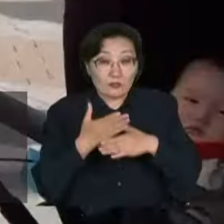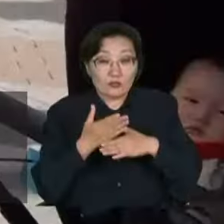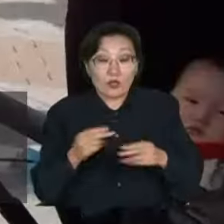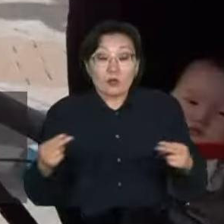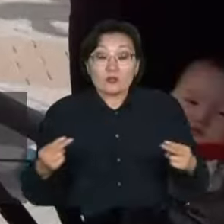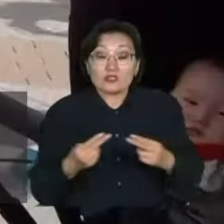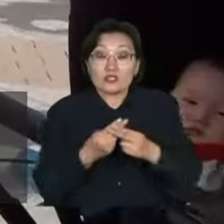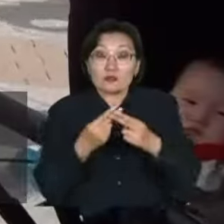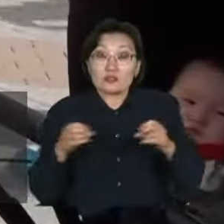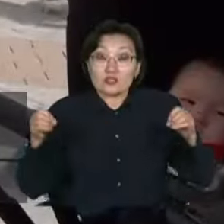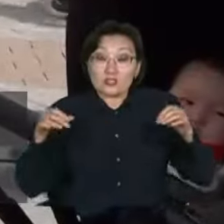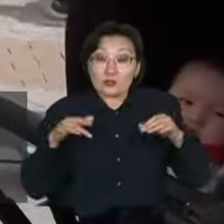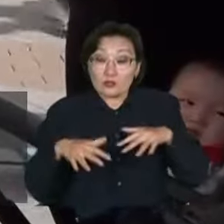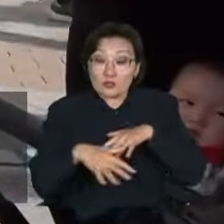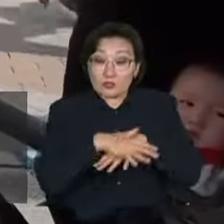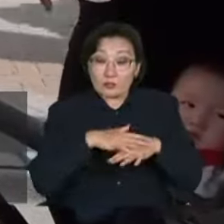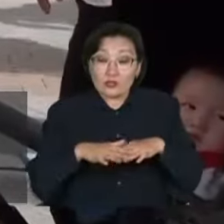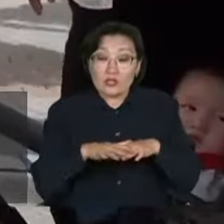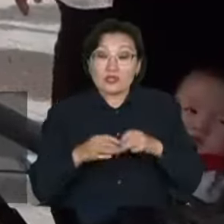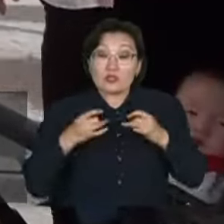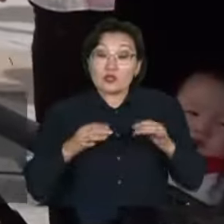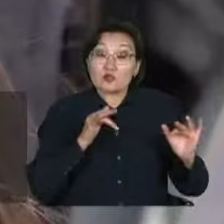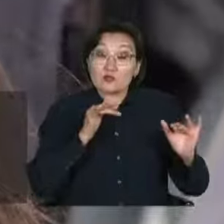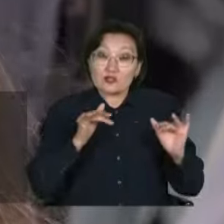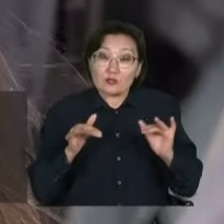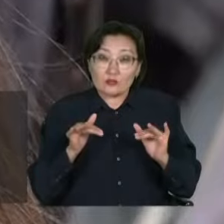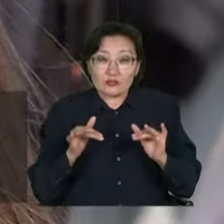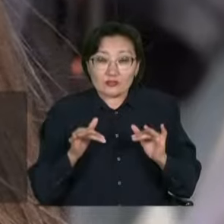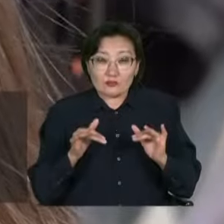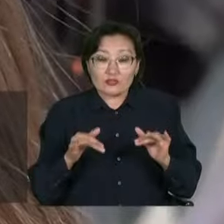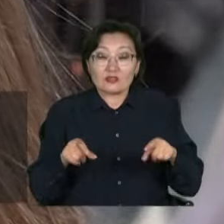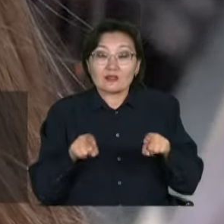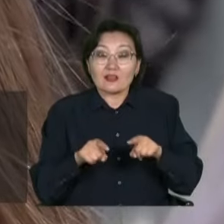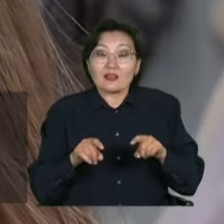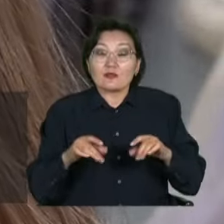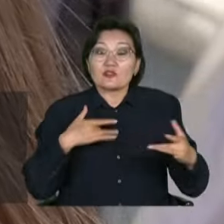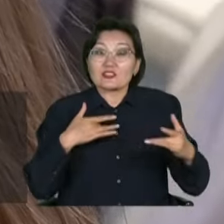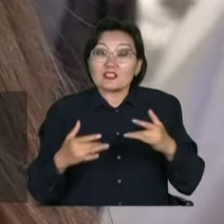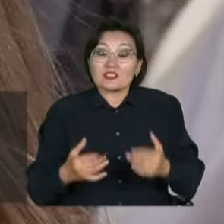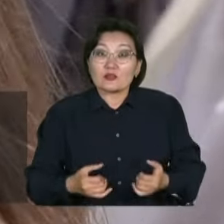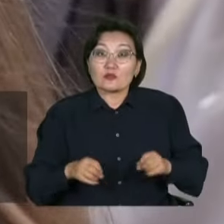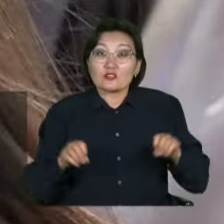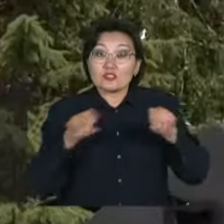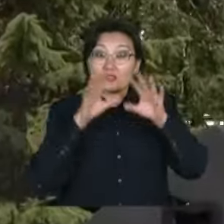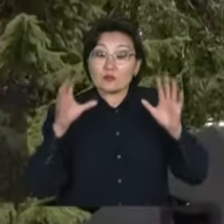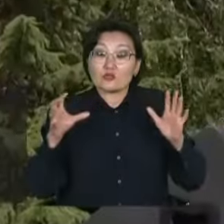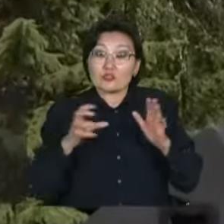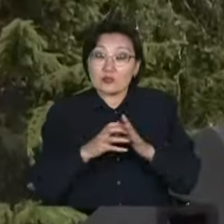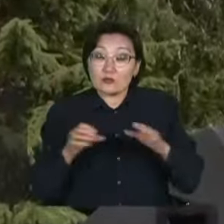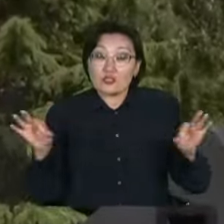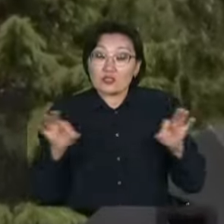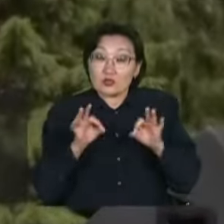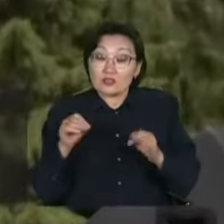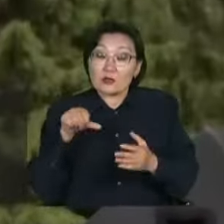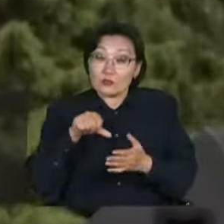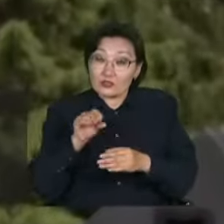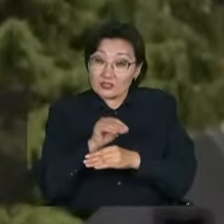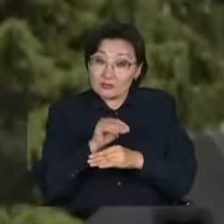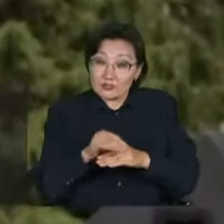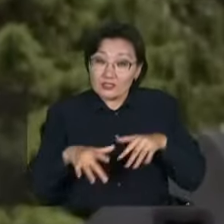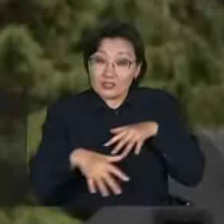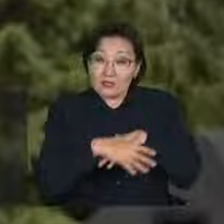монумент алдына жиналған жұртшылық думанды іс-шараны түбірге бөледі. Өнерпаздары қастерлі нышандарды ән күйге қосты. Артынша